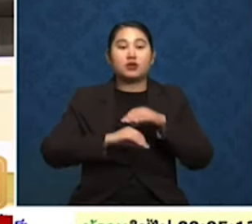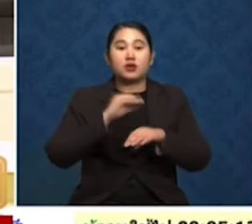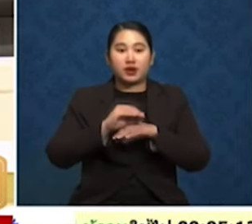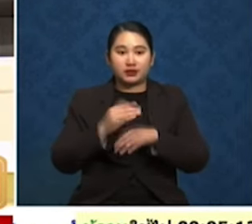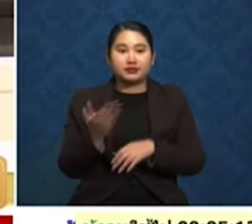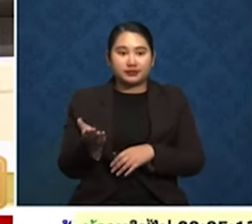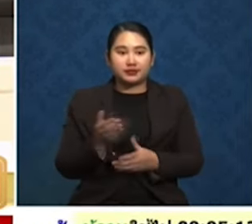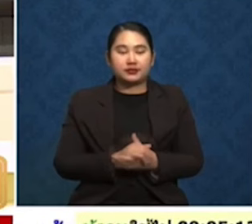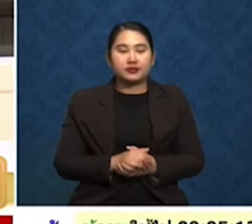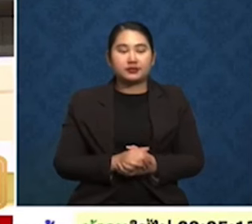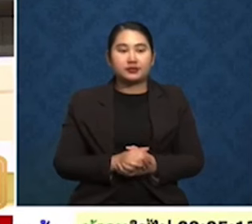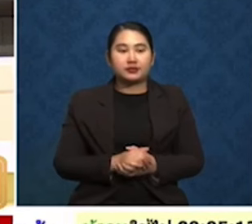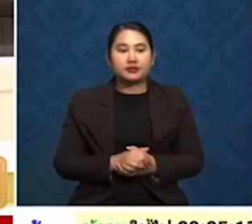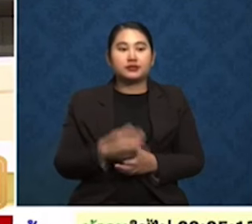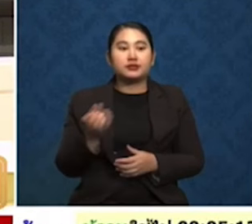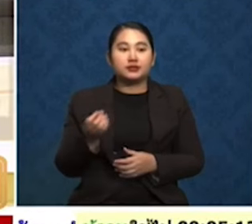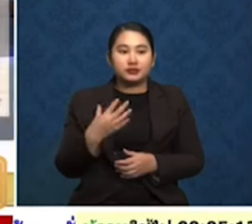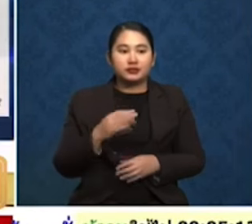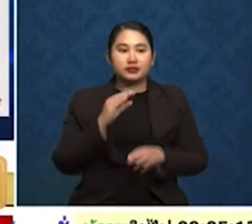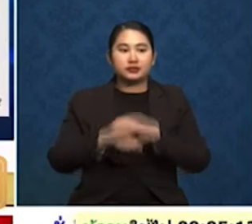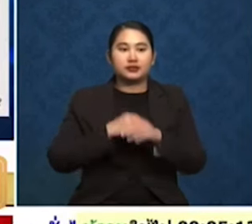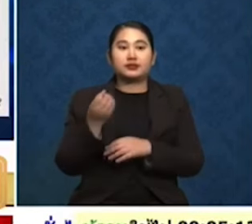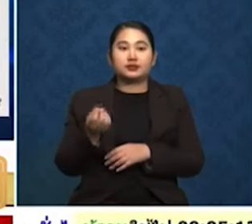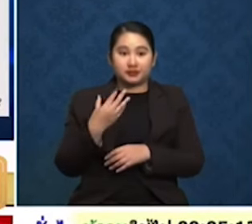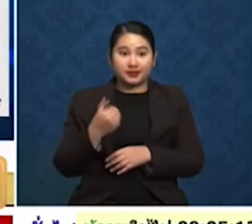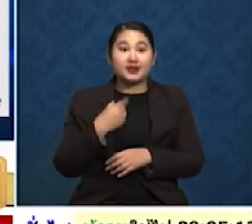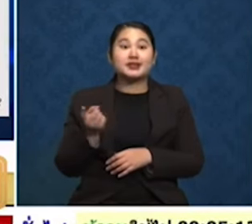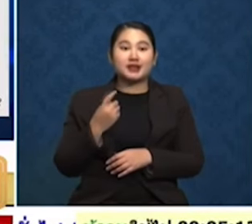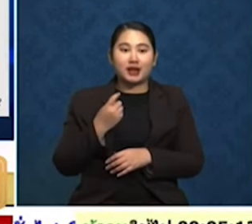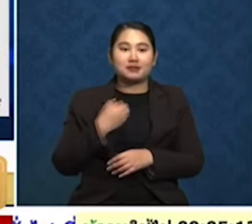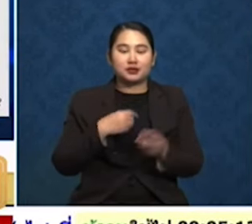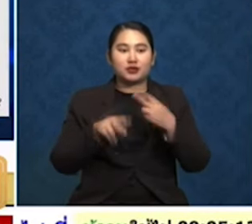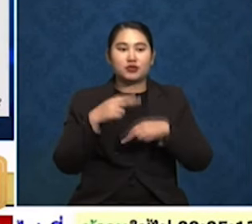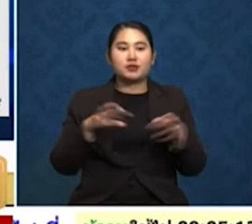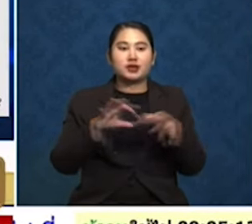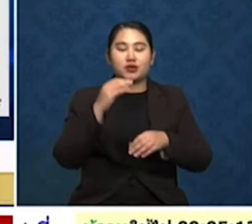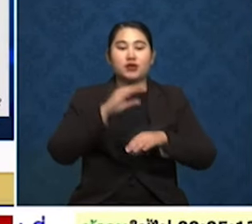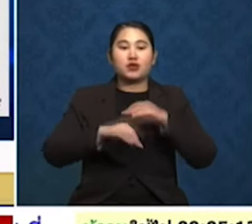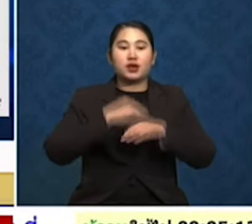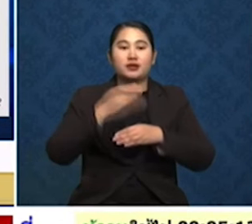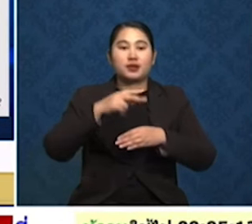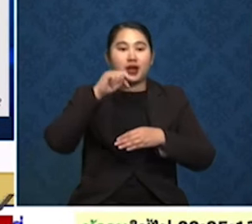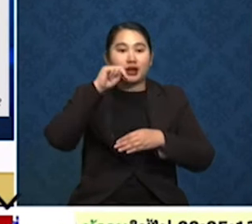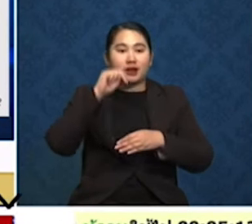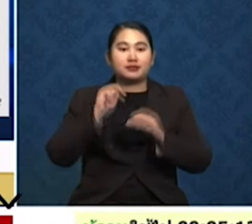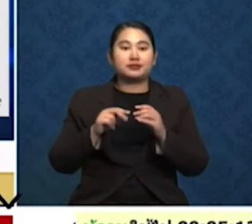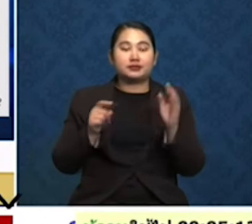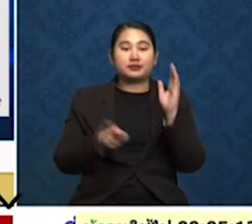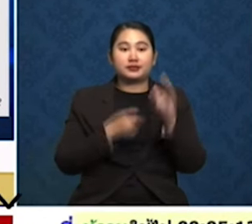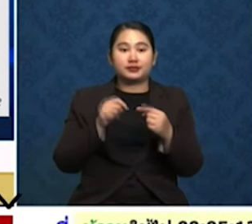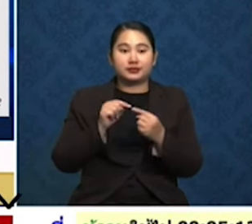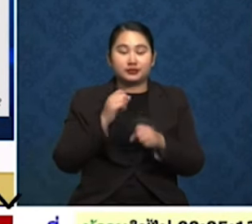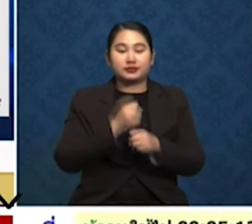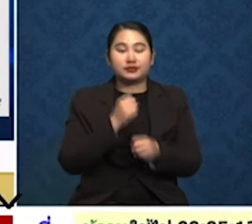ตะแล้ทจ pennสดได้ตงกโรหน่ามาติดตาม JESางอย่ในพืนที่ของท่าน